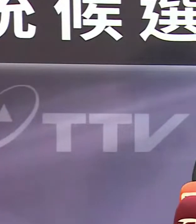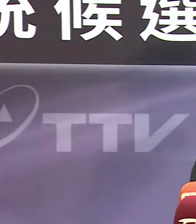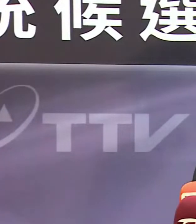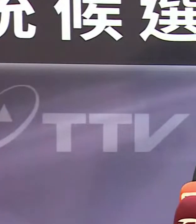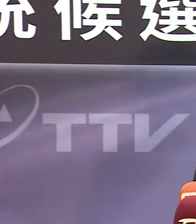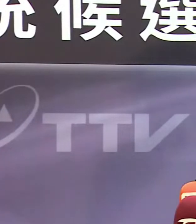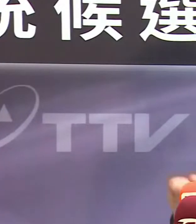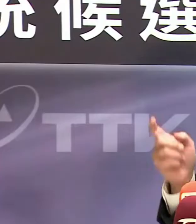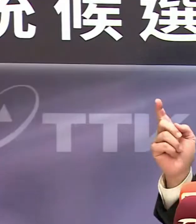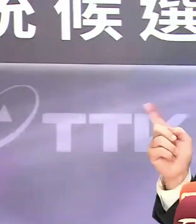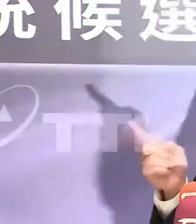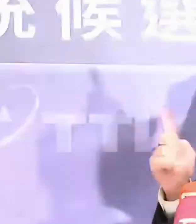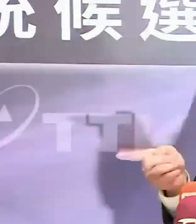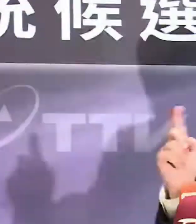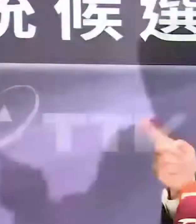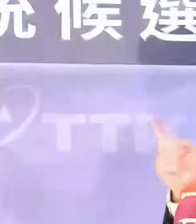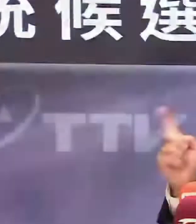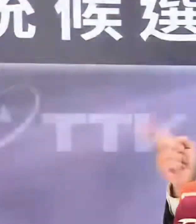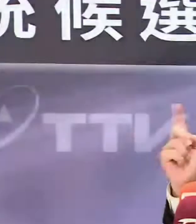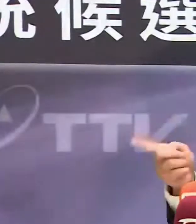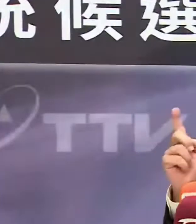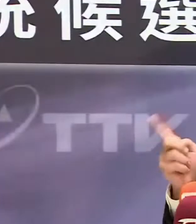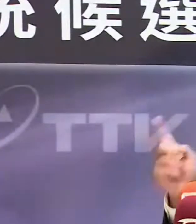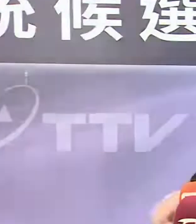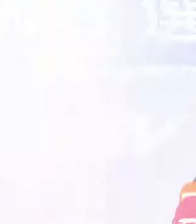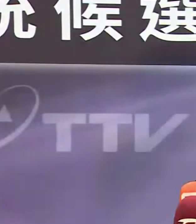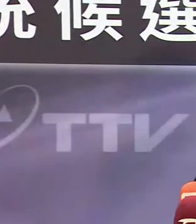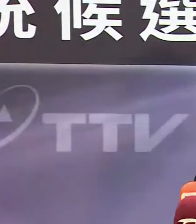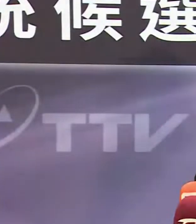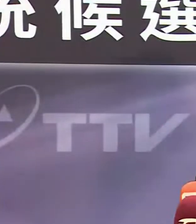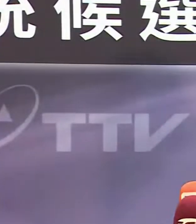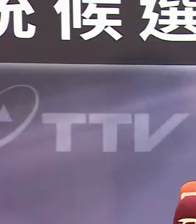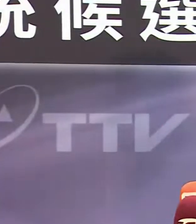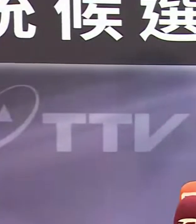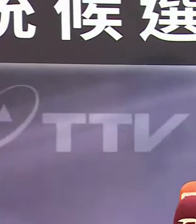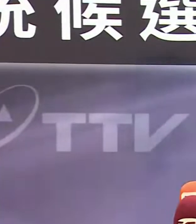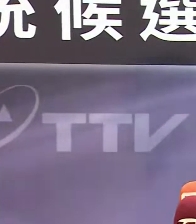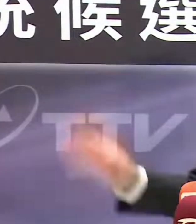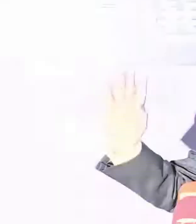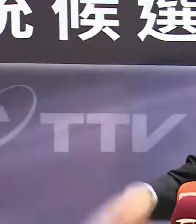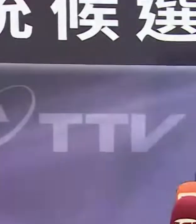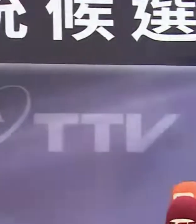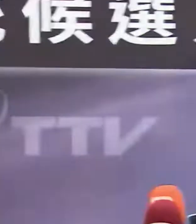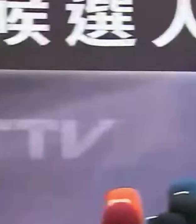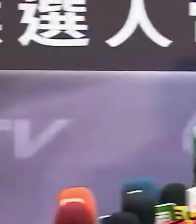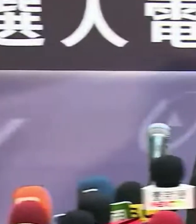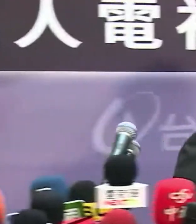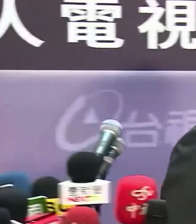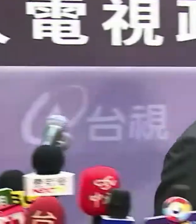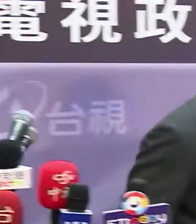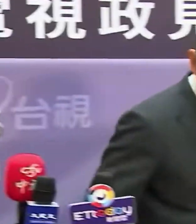造对立。戴天回去就跟你废话的习惯。好，我谢谢大家。